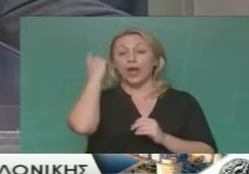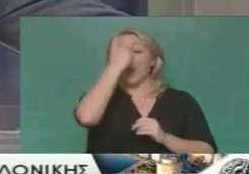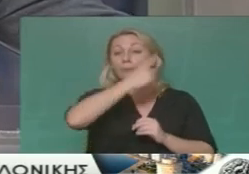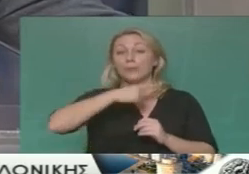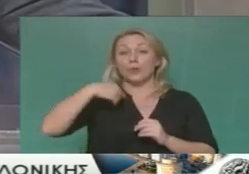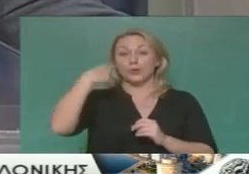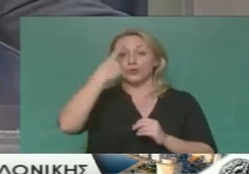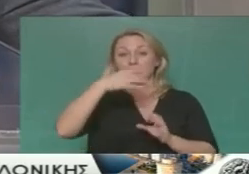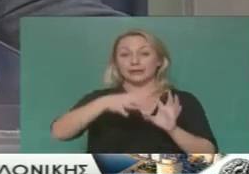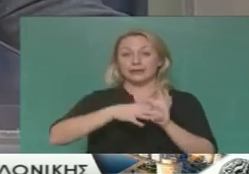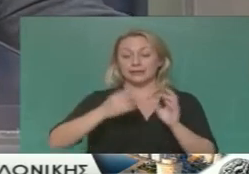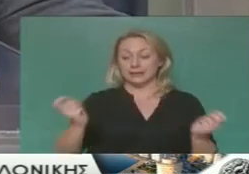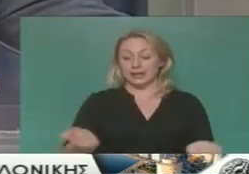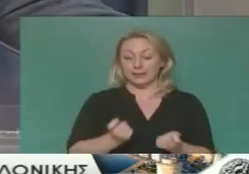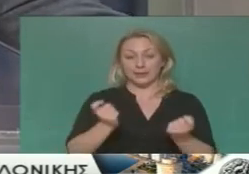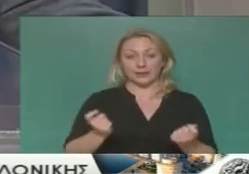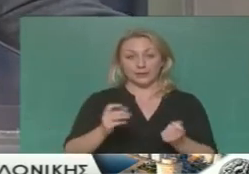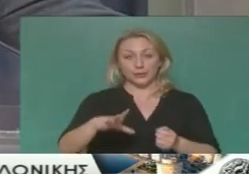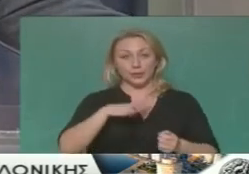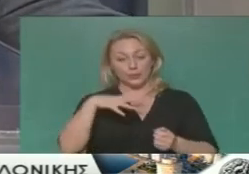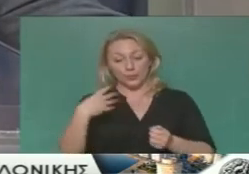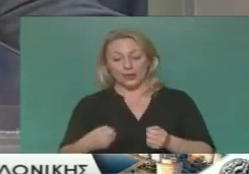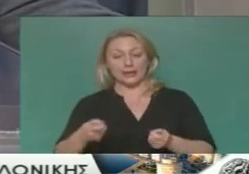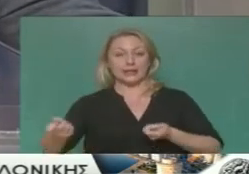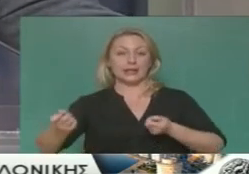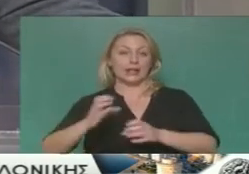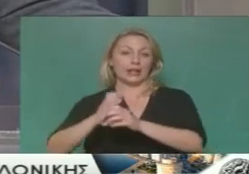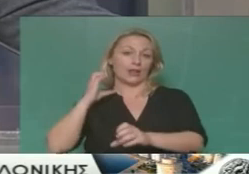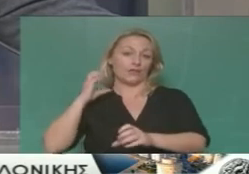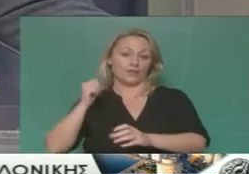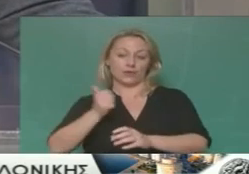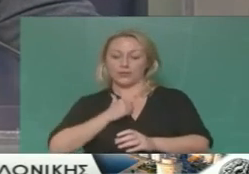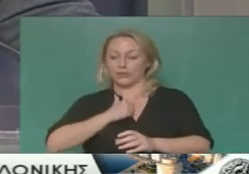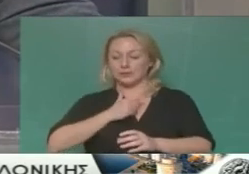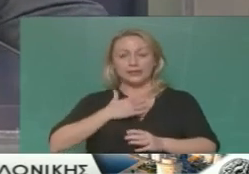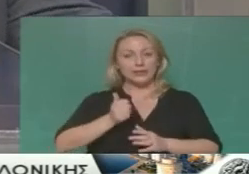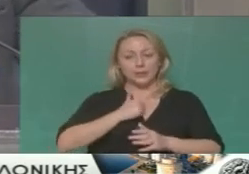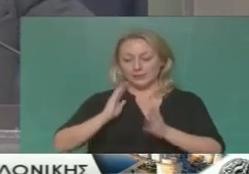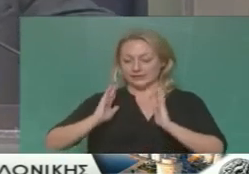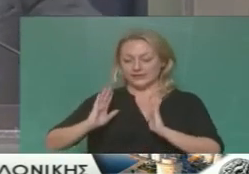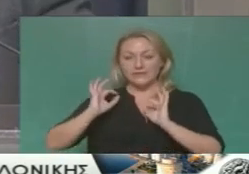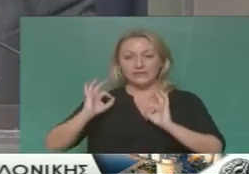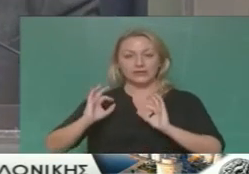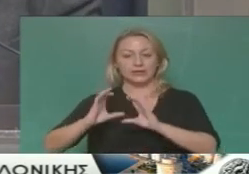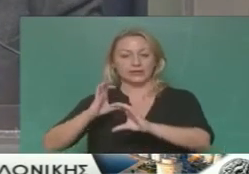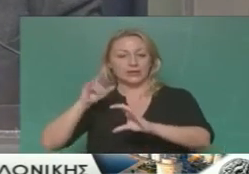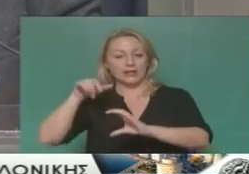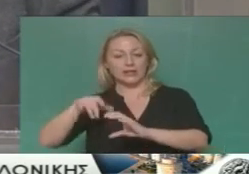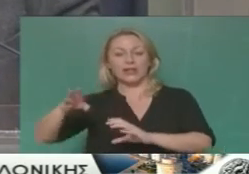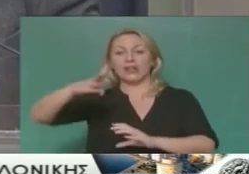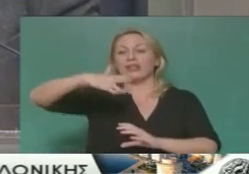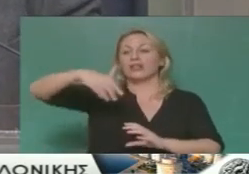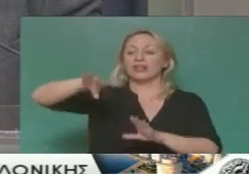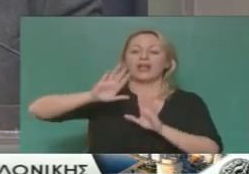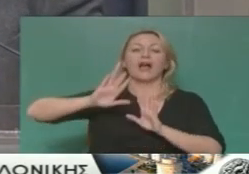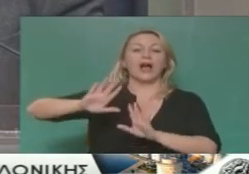του επαγγελματία, του λεωφορείουχου. Του λεωφορείουχου, ο οποίος προσέχει το λεωφορείο του, ο οποίος δεν αφήνει το λεωφορείο του